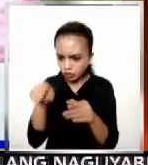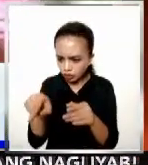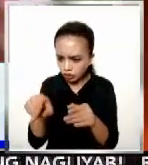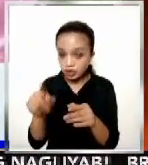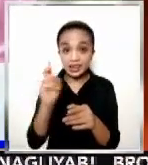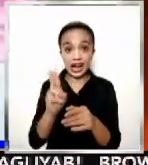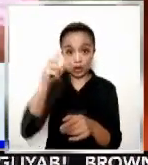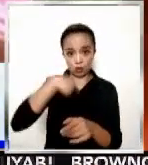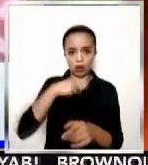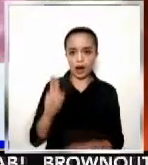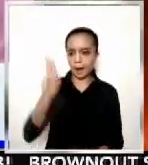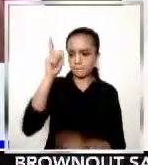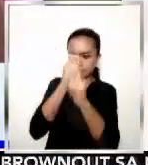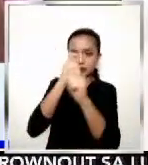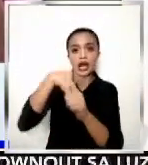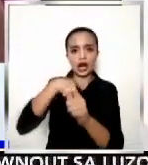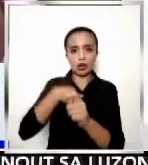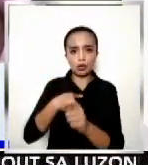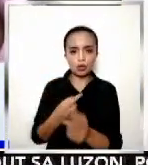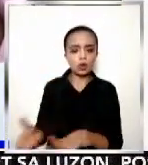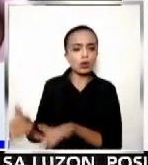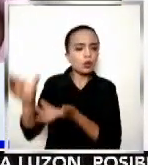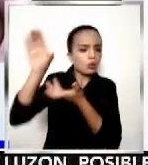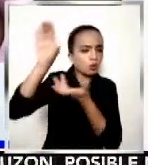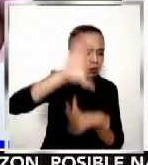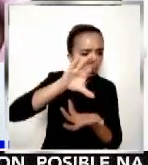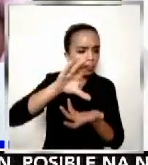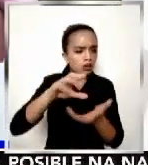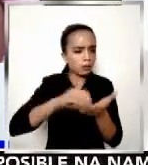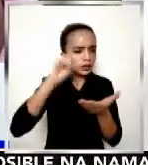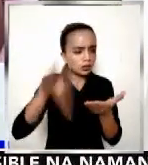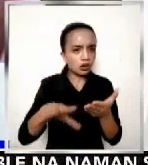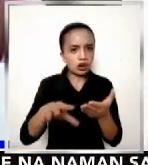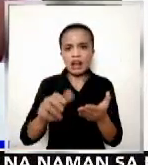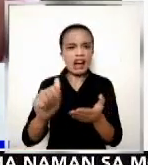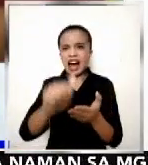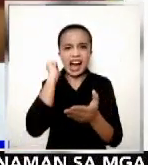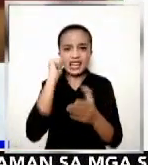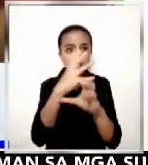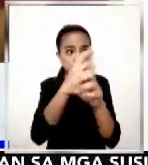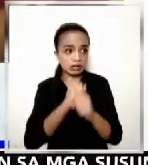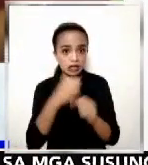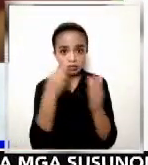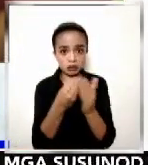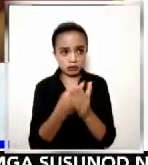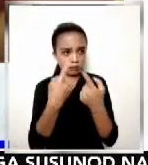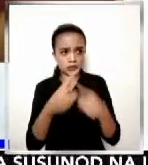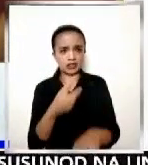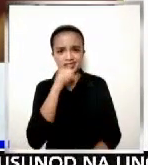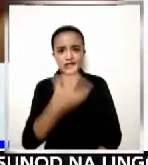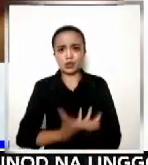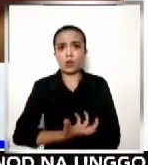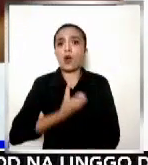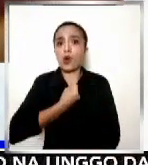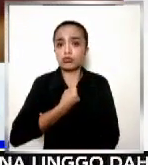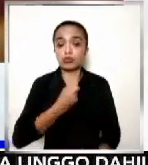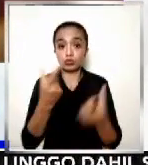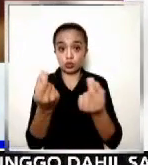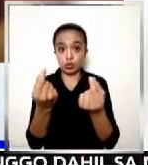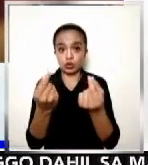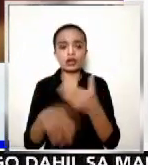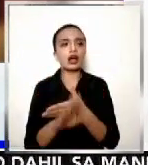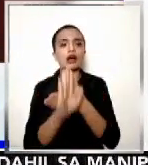Ako ang tagabuhos ng basura. Hindi raw niya gustong kunin ang perang hindi naman niya pinaghirapan. Kaya agad niya itong isinuko sa Urdaneta